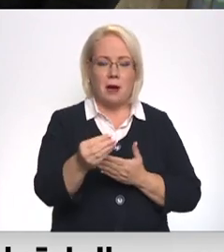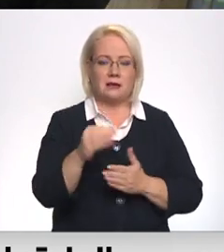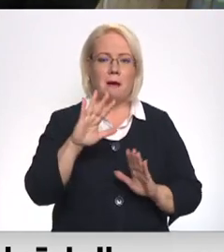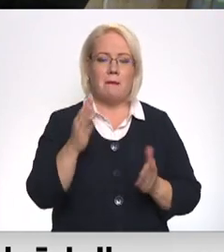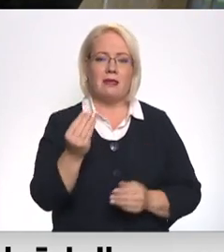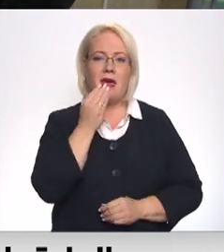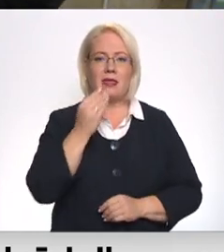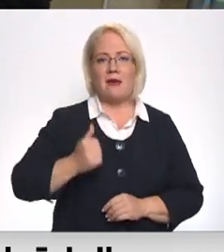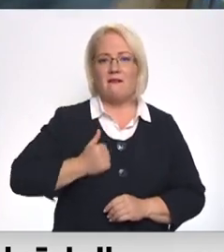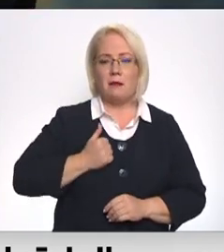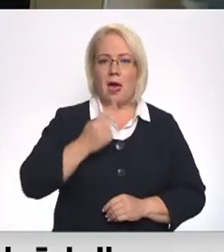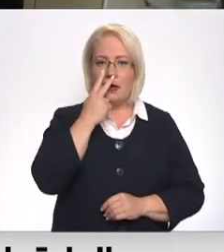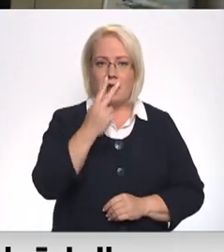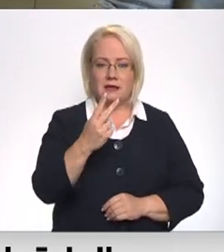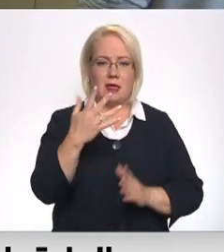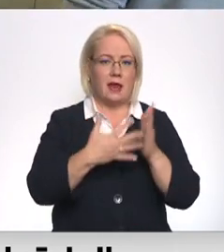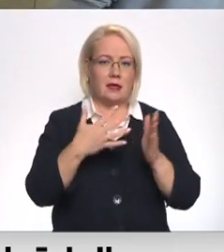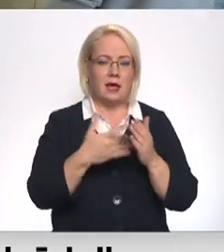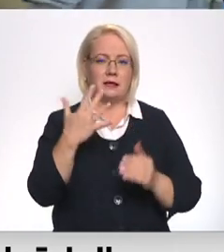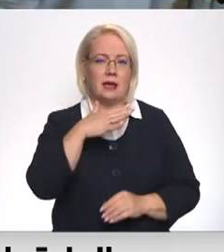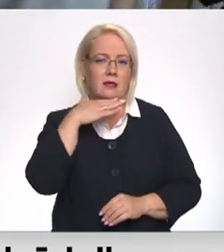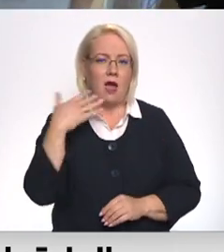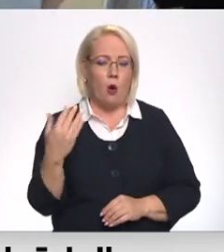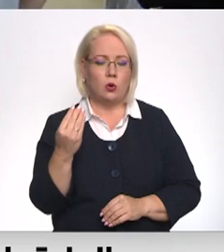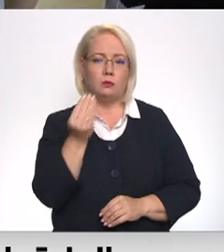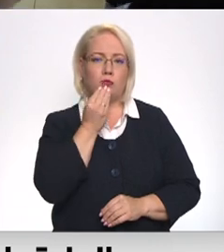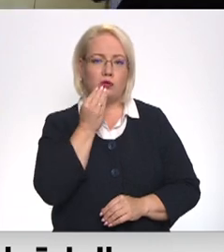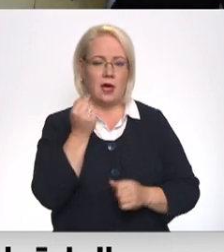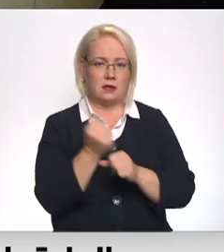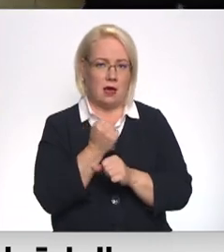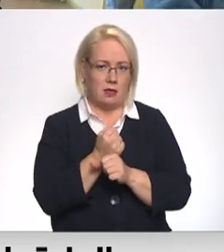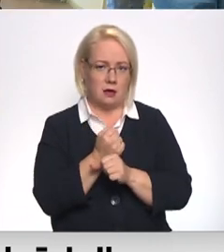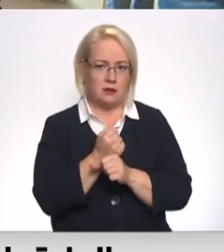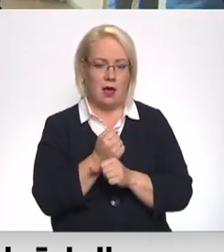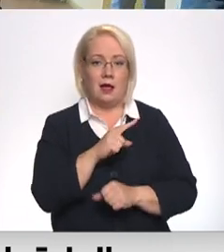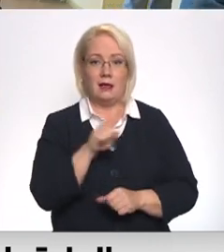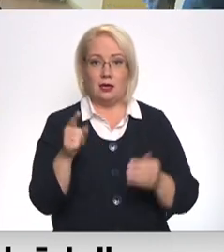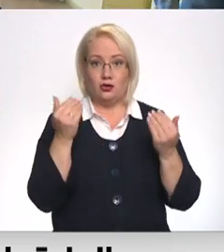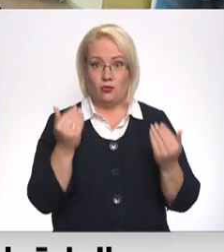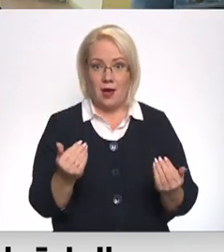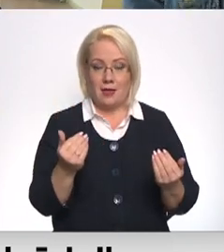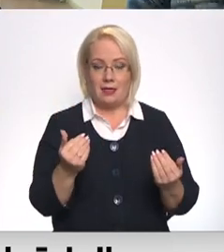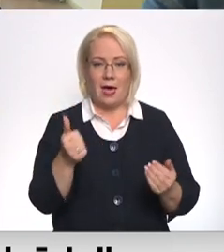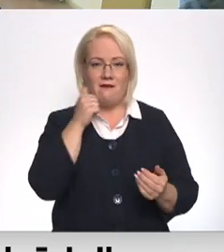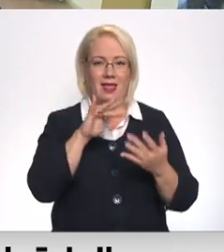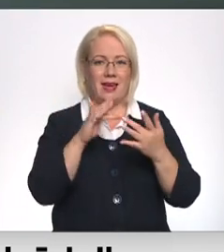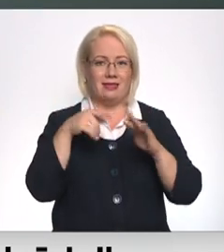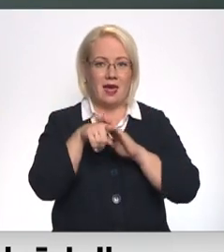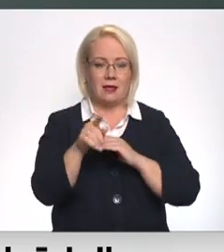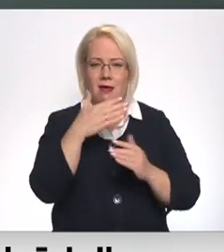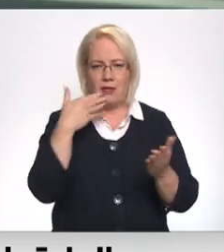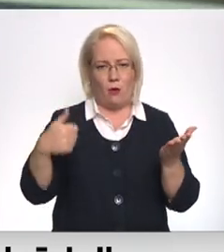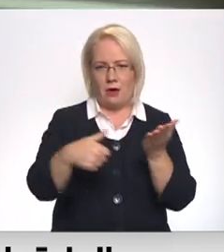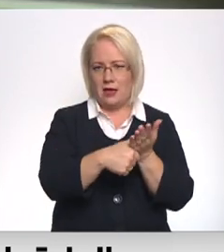ēdinātāji redzēt un rēķināties ar to, cik daudz maltītes pagatavot. Līdz šodienai platformā vēl nav